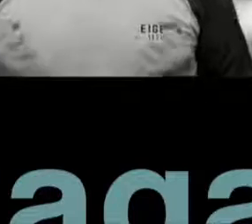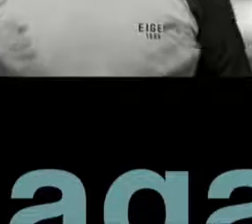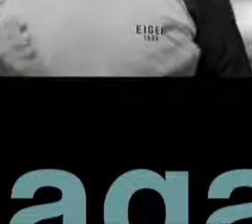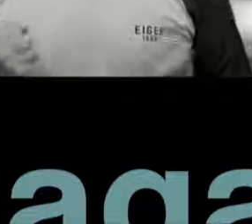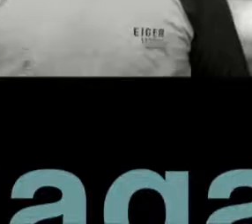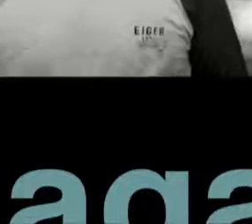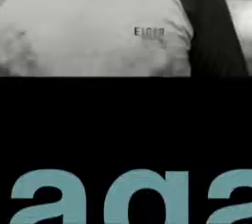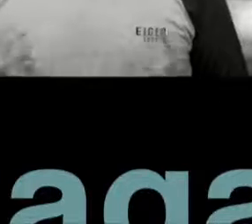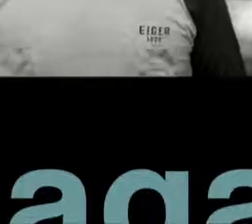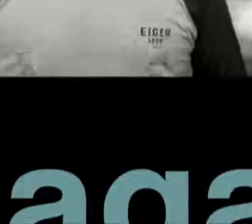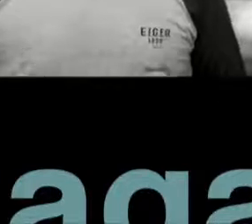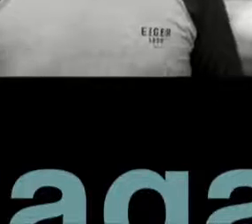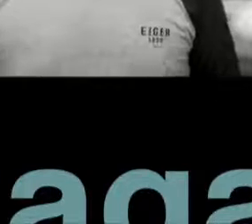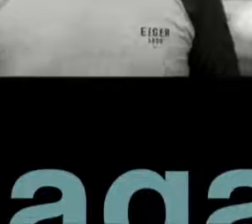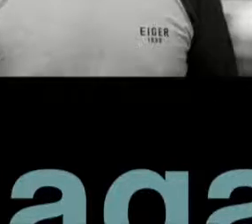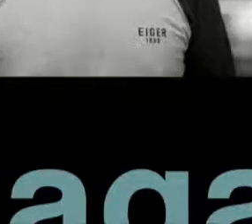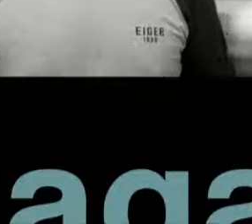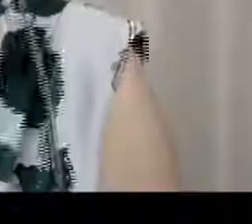kita